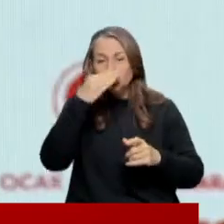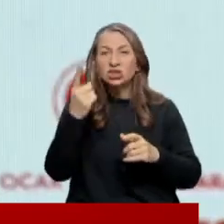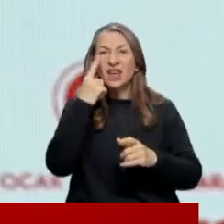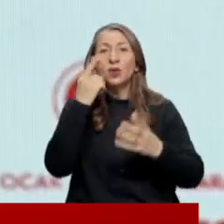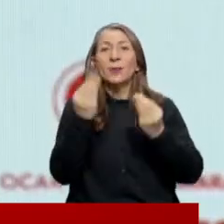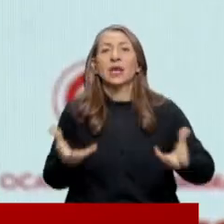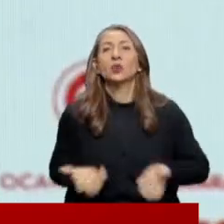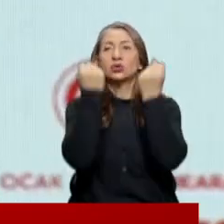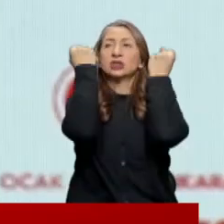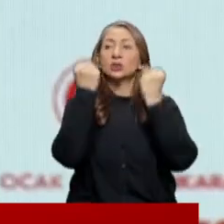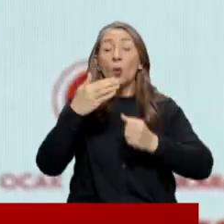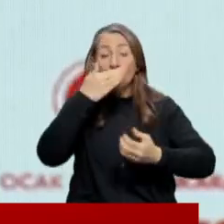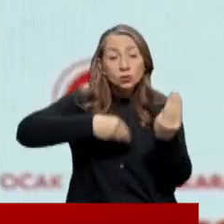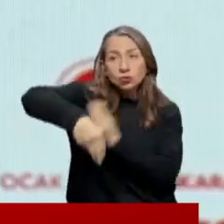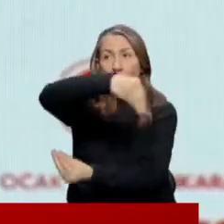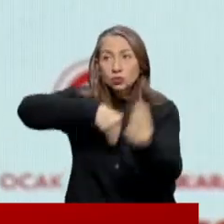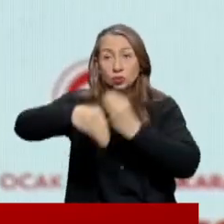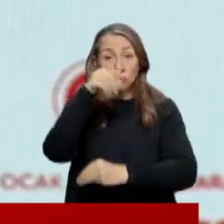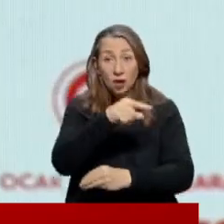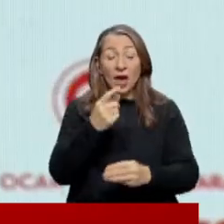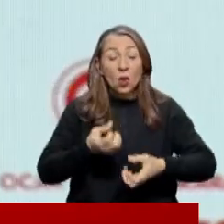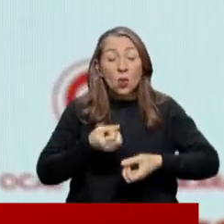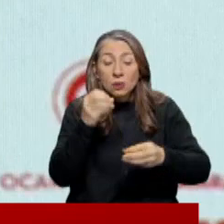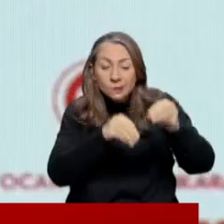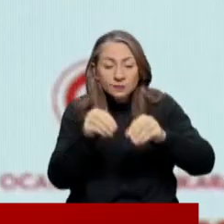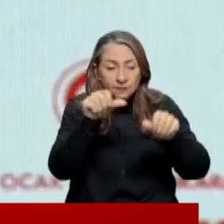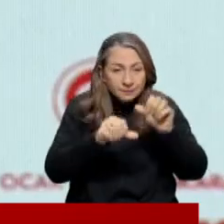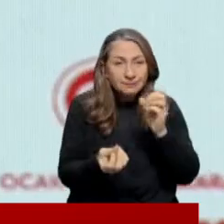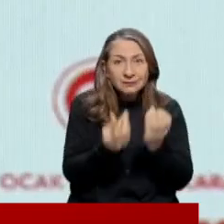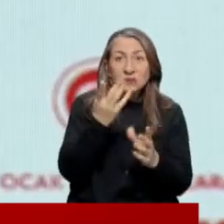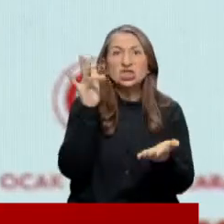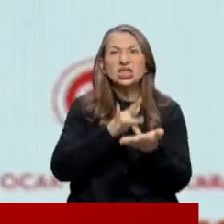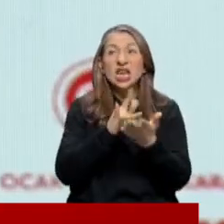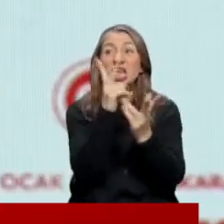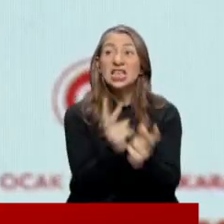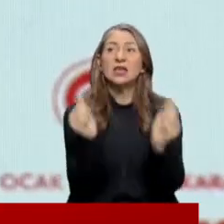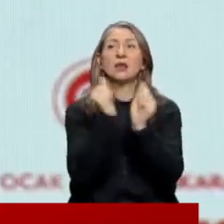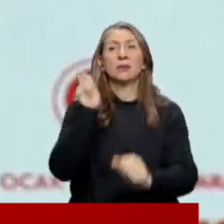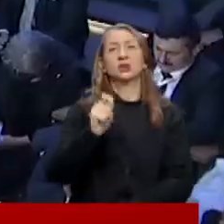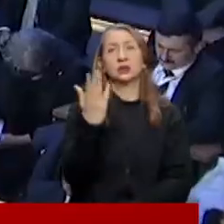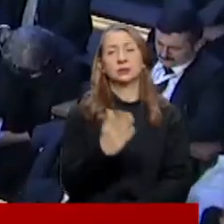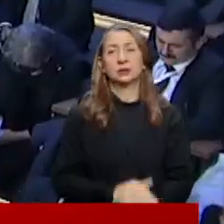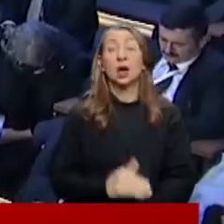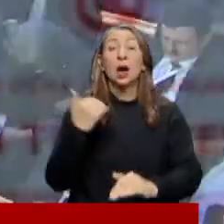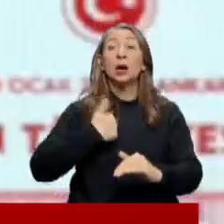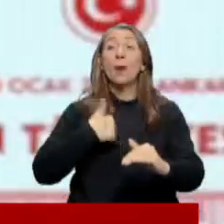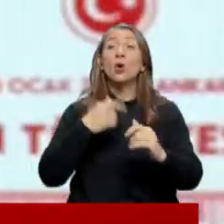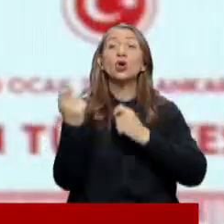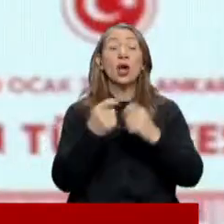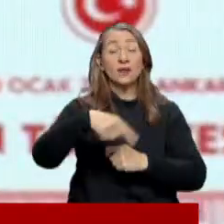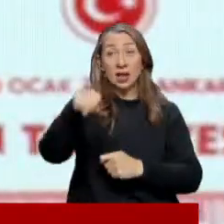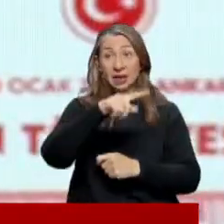olmaktan kurtaracağız. Uyuşturucu satıcılarına ve üreticilerine yönelik cezaları iki katına çıkaracağız. Kamu